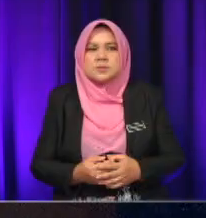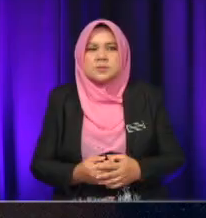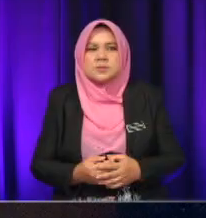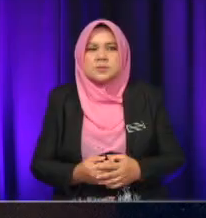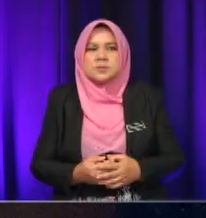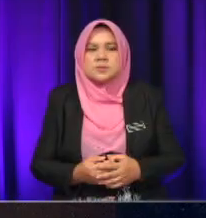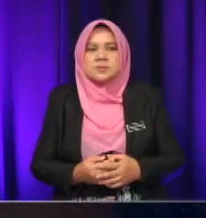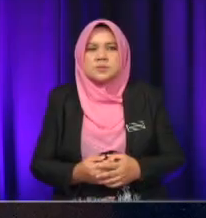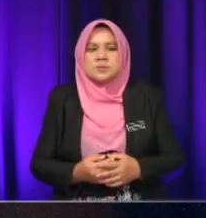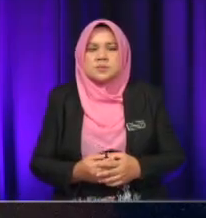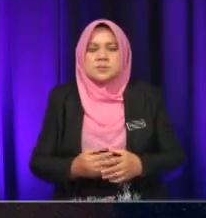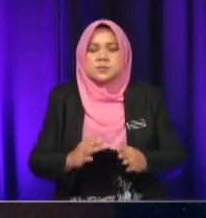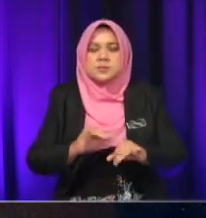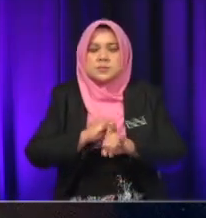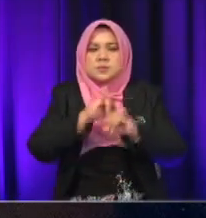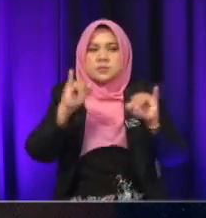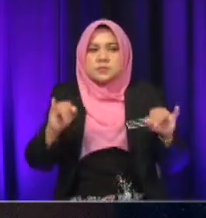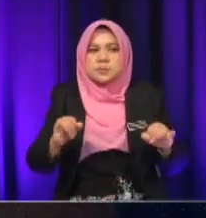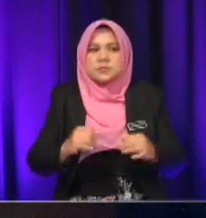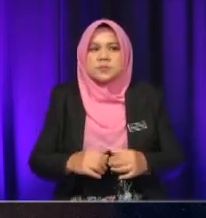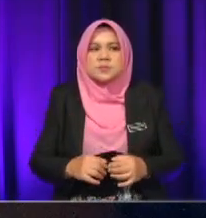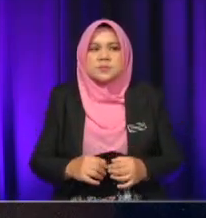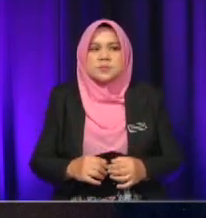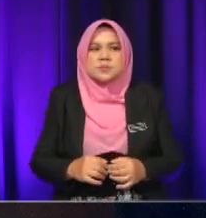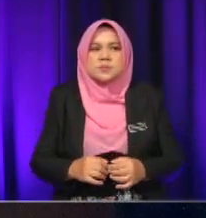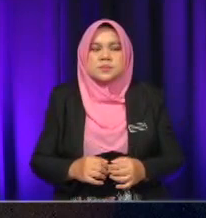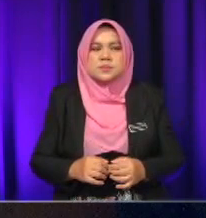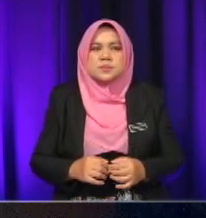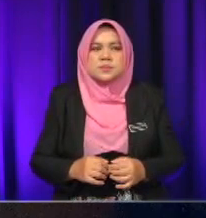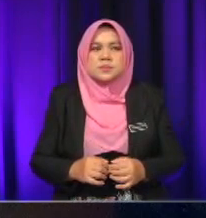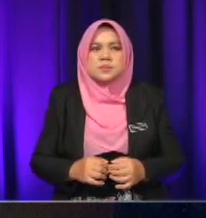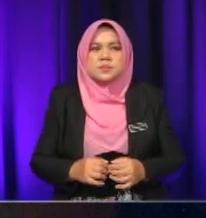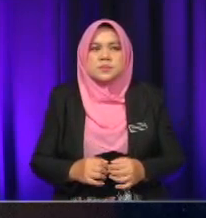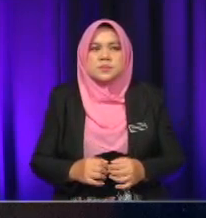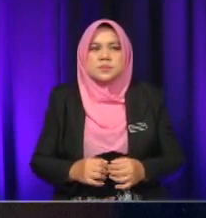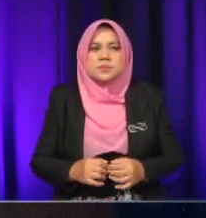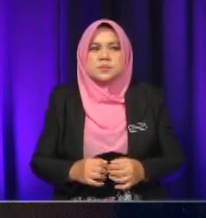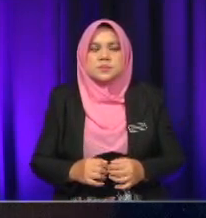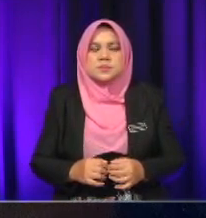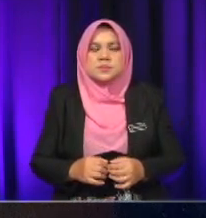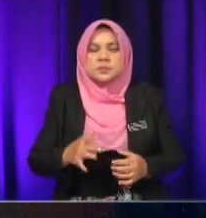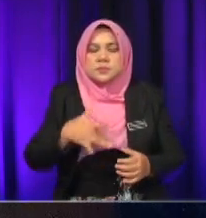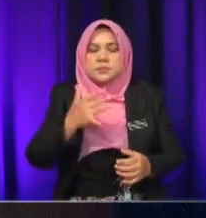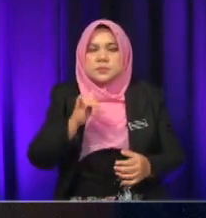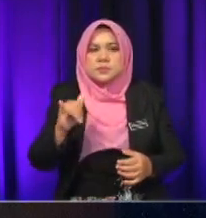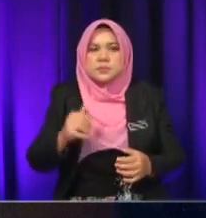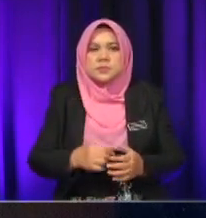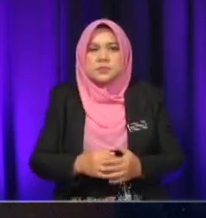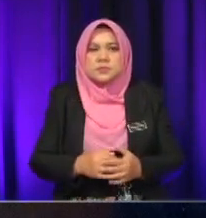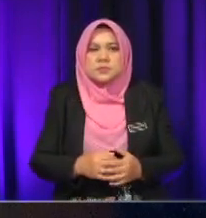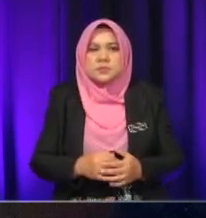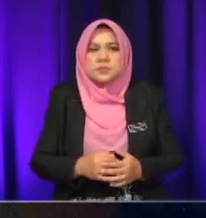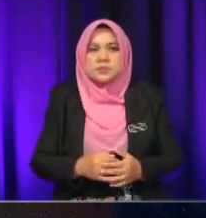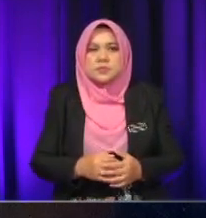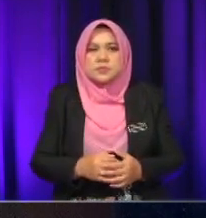dan penerangannya ialah kalau kita lihat di sini rasanya lebih kurang juga dengan beg tadi.